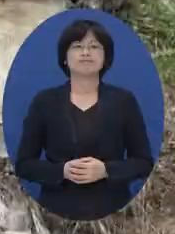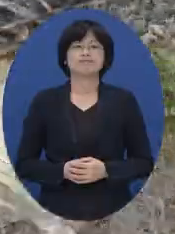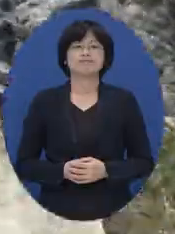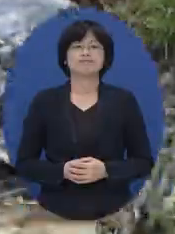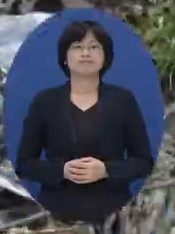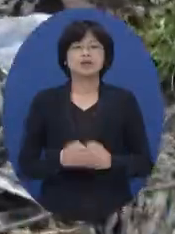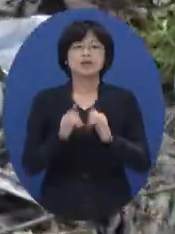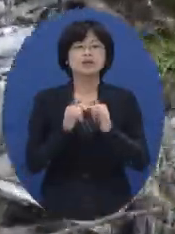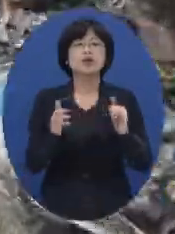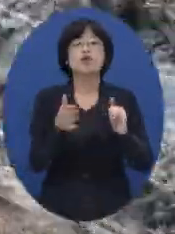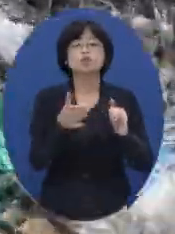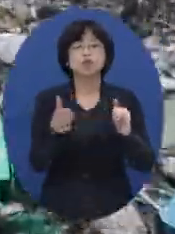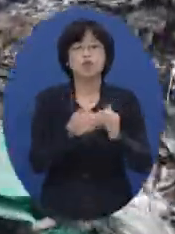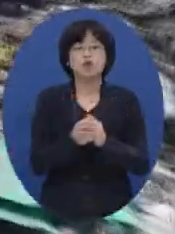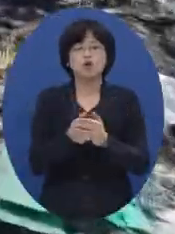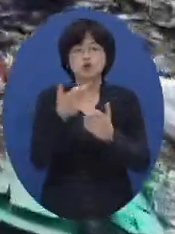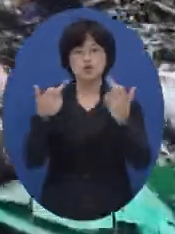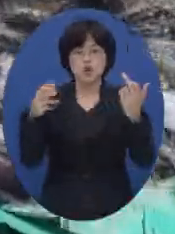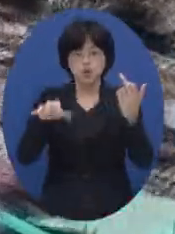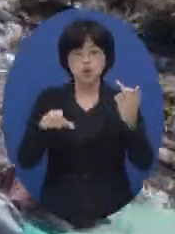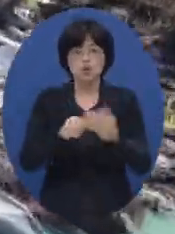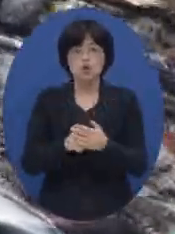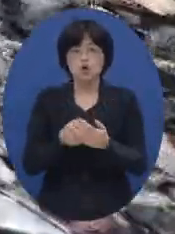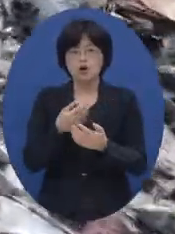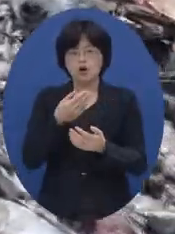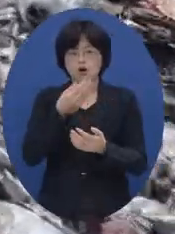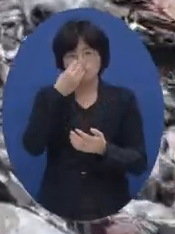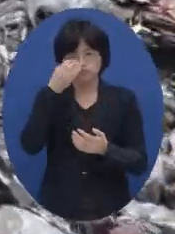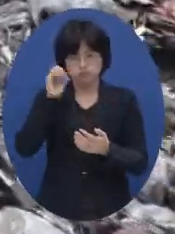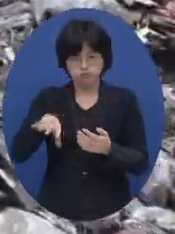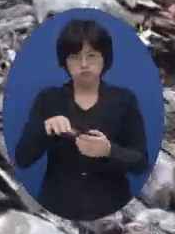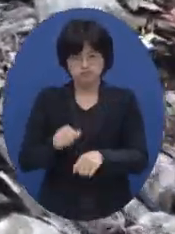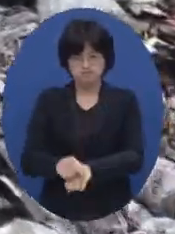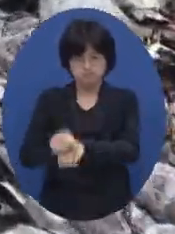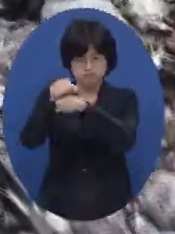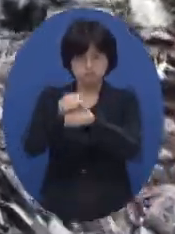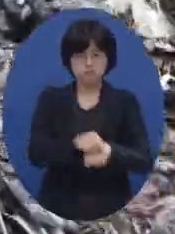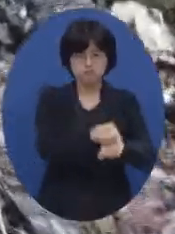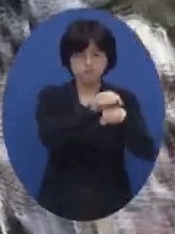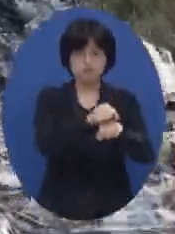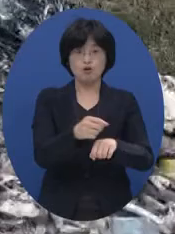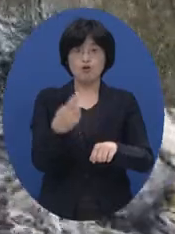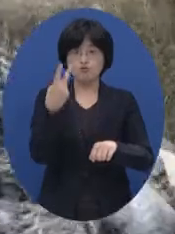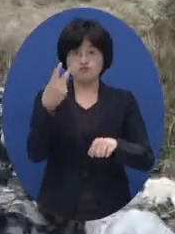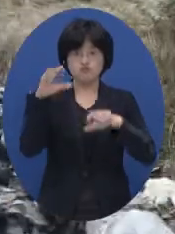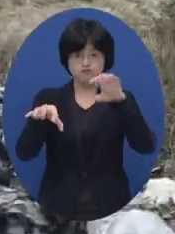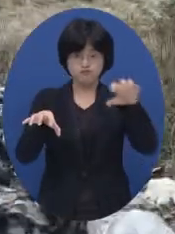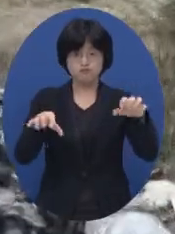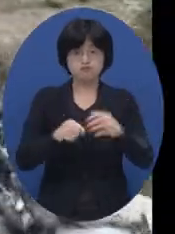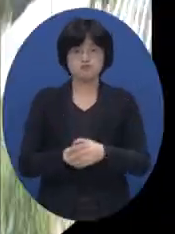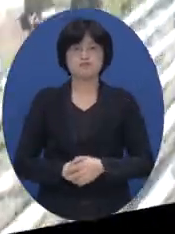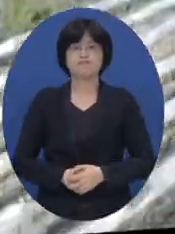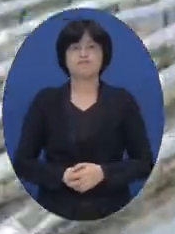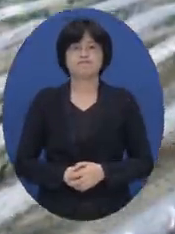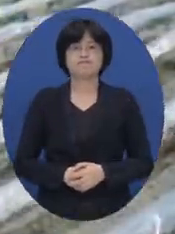인적이 드문 야산에 거대한 쓰레기 산이 두 개나 만들어졌습니다. 한눈에 봐도 각종 폐기물로